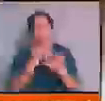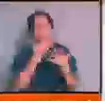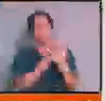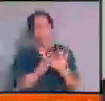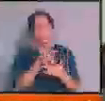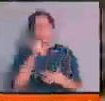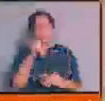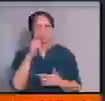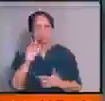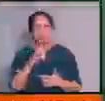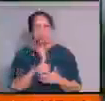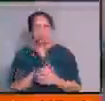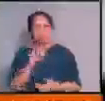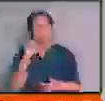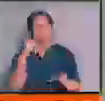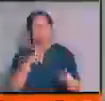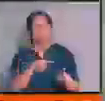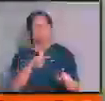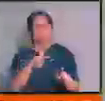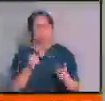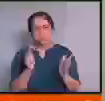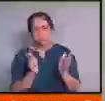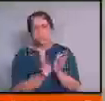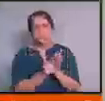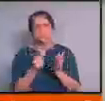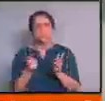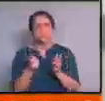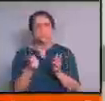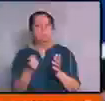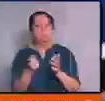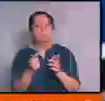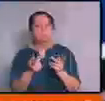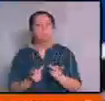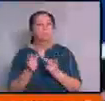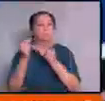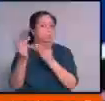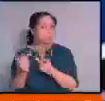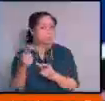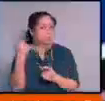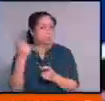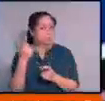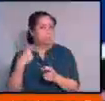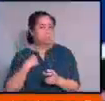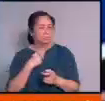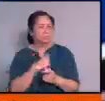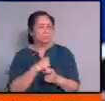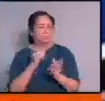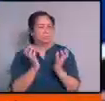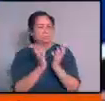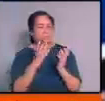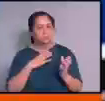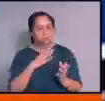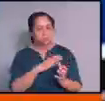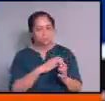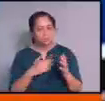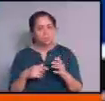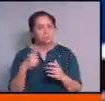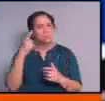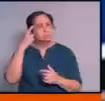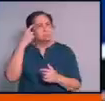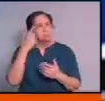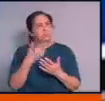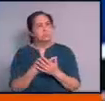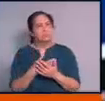pagkakakulong ni de Lima. That ban is just a proposal in a Senate committee. And I